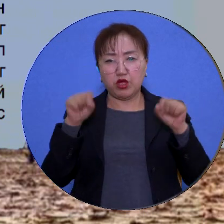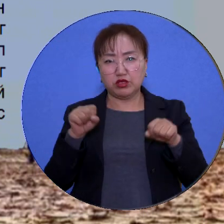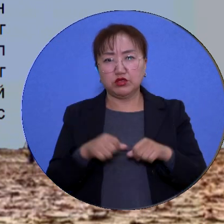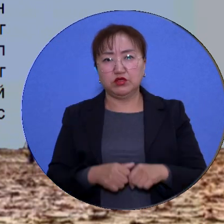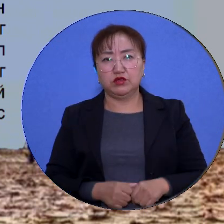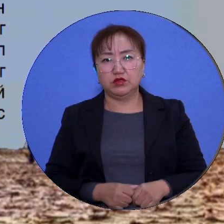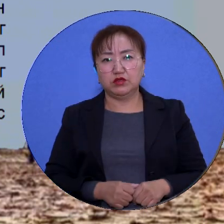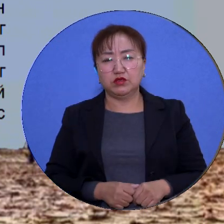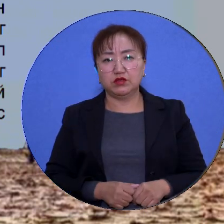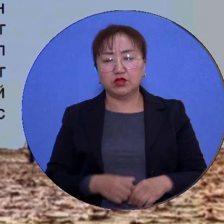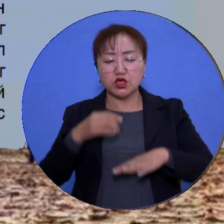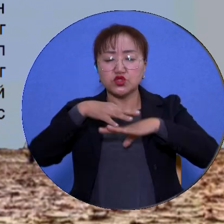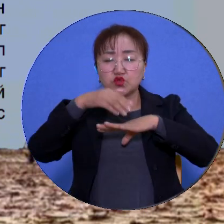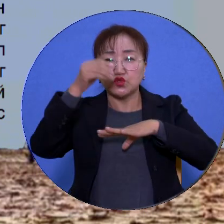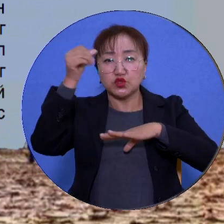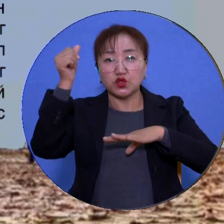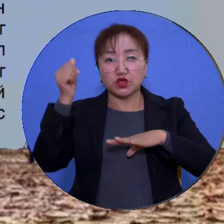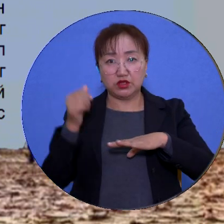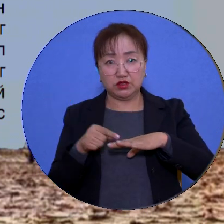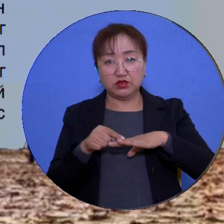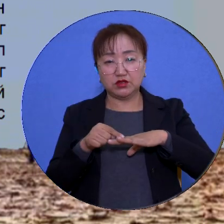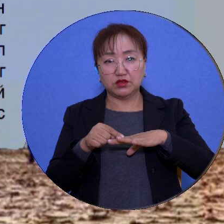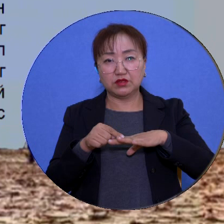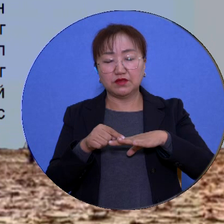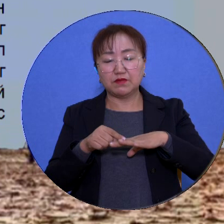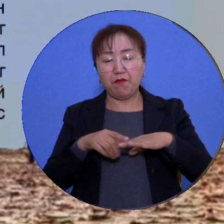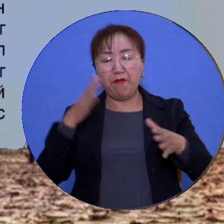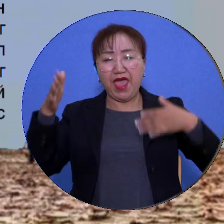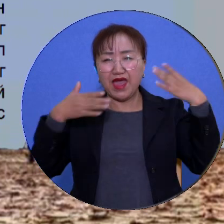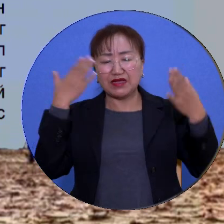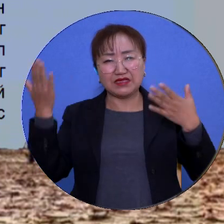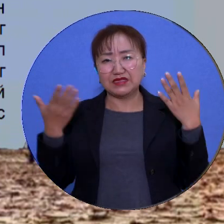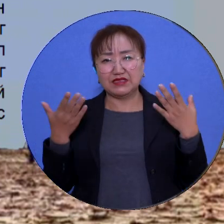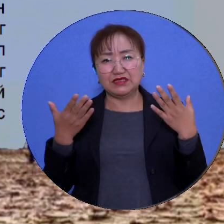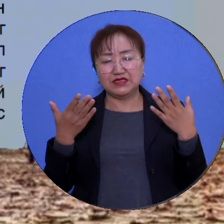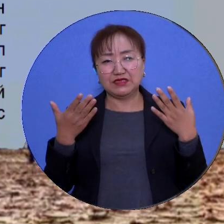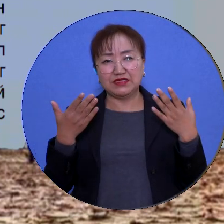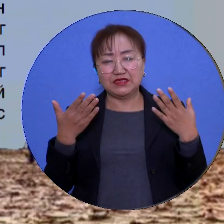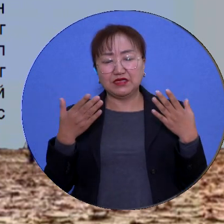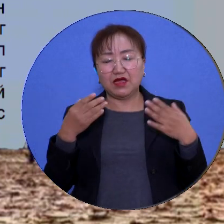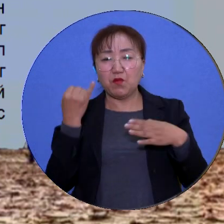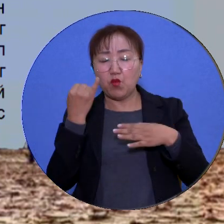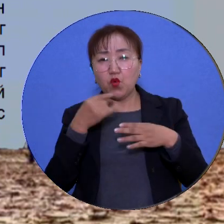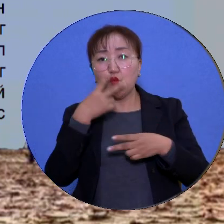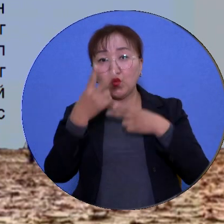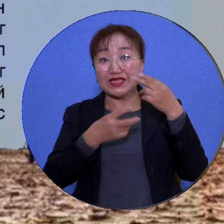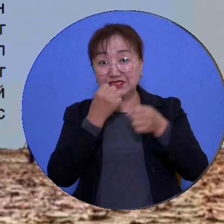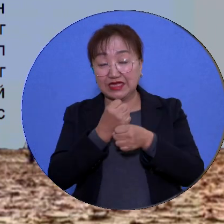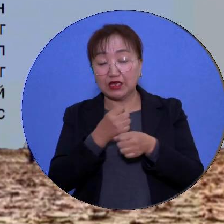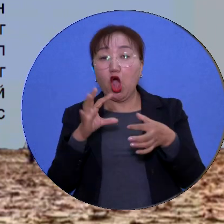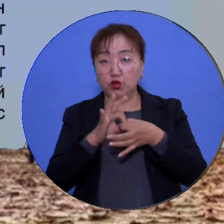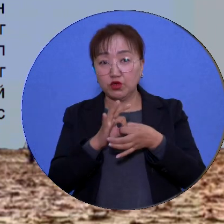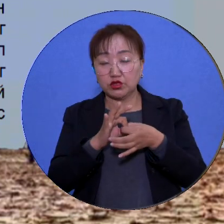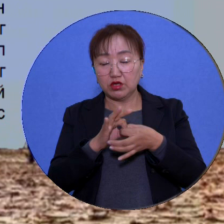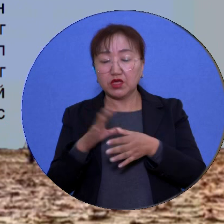Хэдэгээр цөлжих үйлэй овцад байглэйн тагвэй өөр өмсхлэй нөлүө их болувч, хүнэй бұруутай өләжілгаа